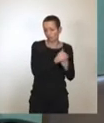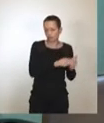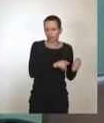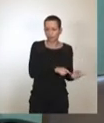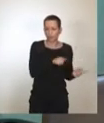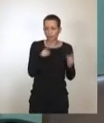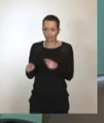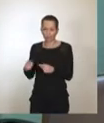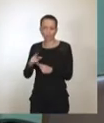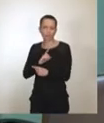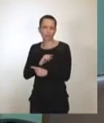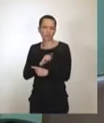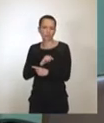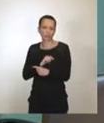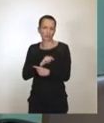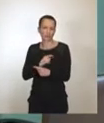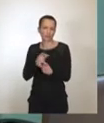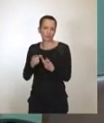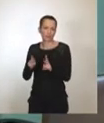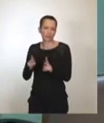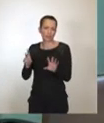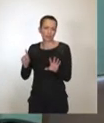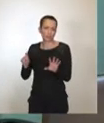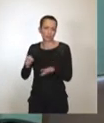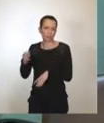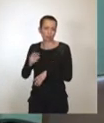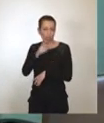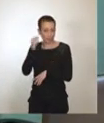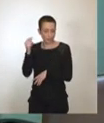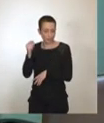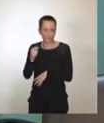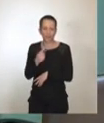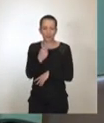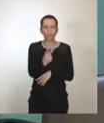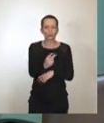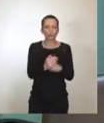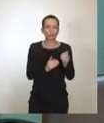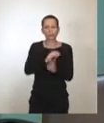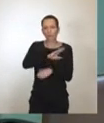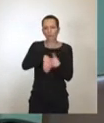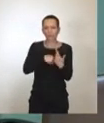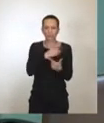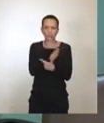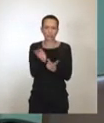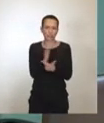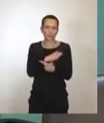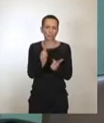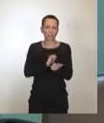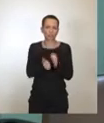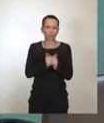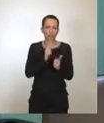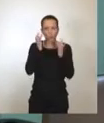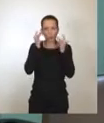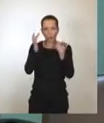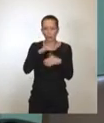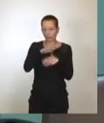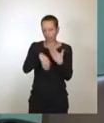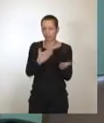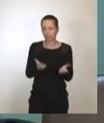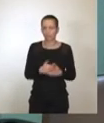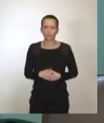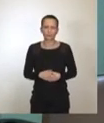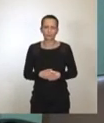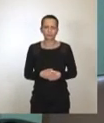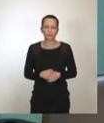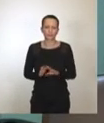police municipale, c'est à 80% des hommes. Et nous avons deux filières qui sont plutôt mixtes, le sport et la culture.